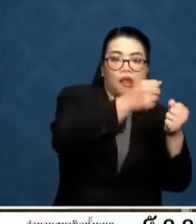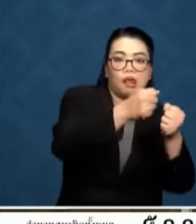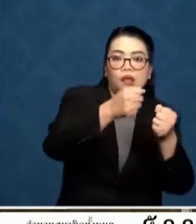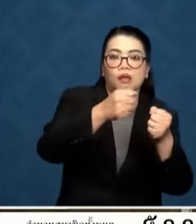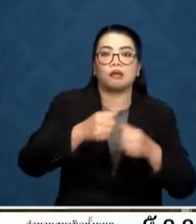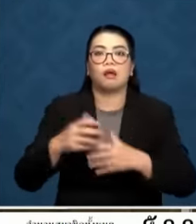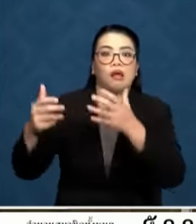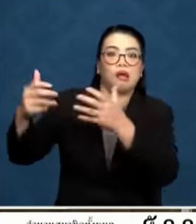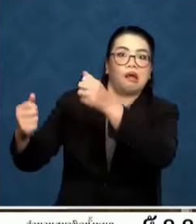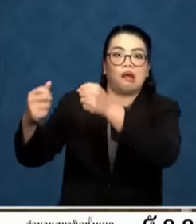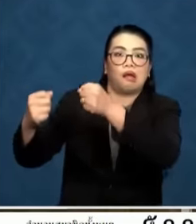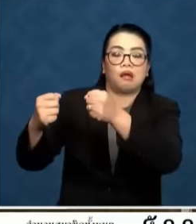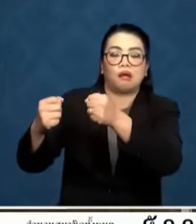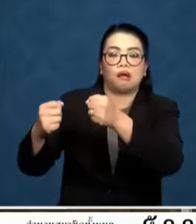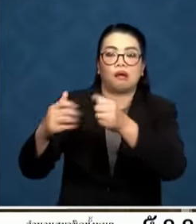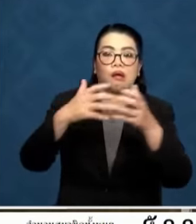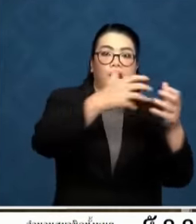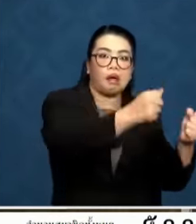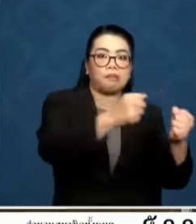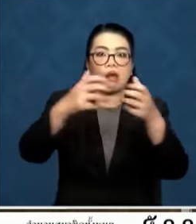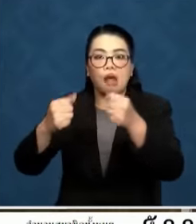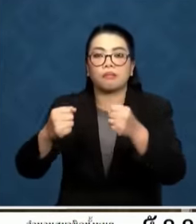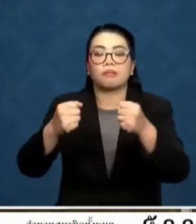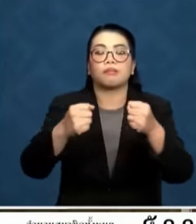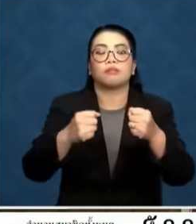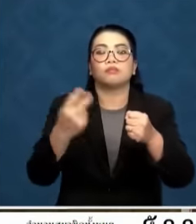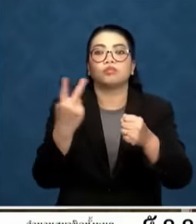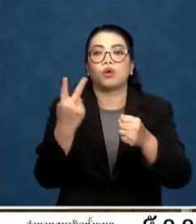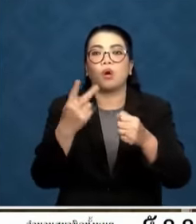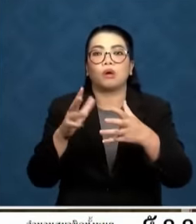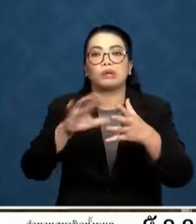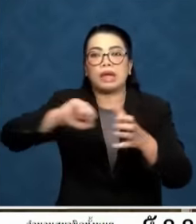พวงมาลัยอันเดียวพร้อมกัน 2